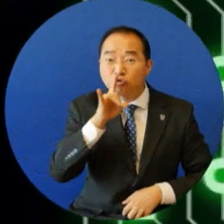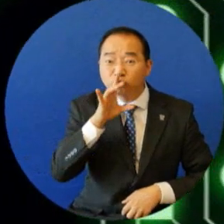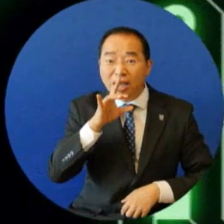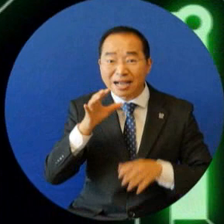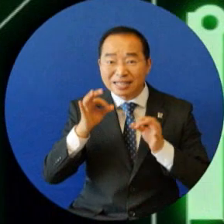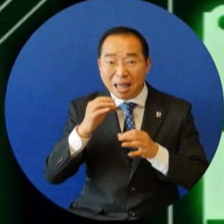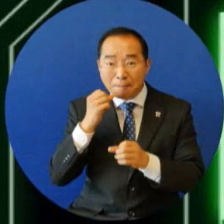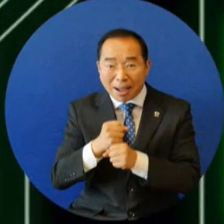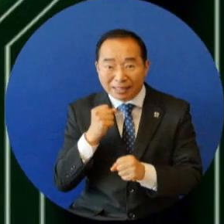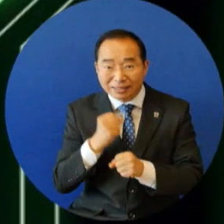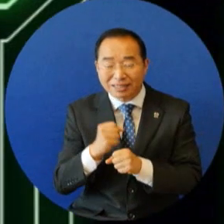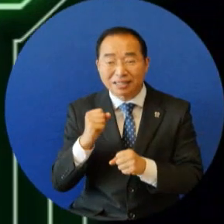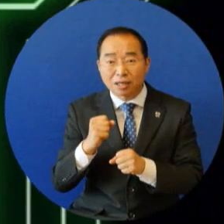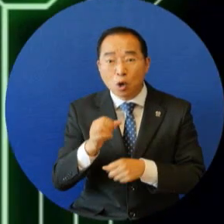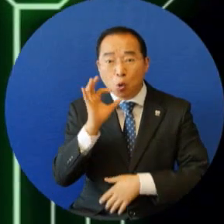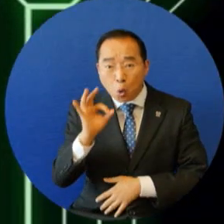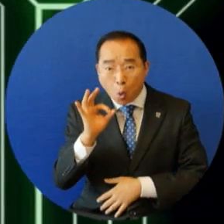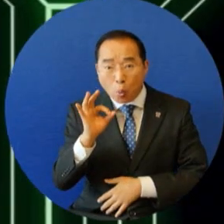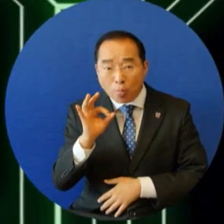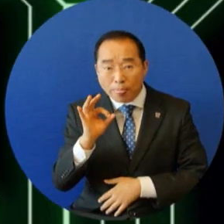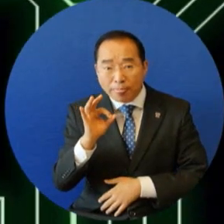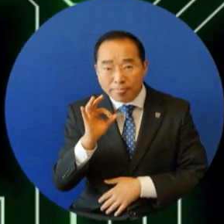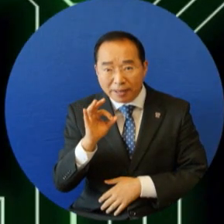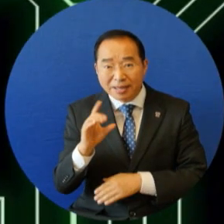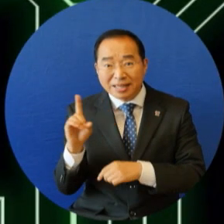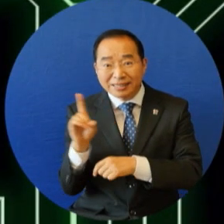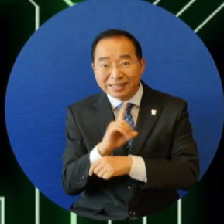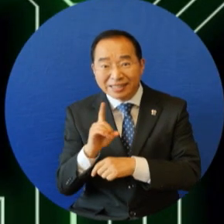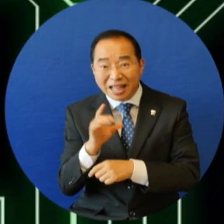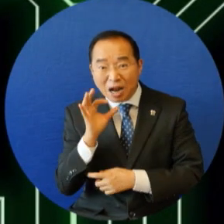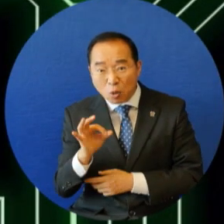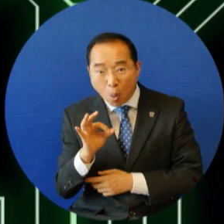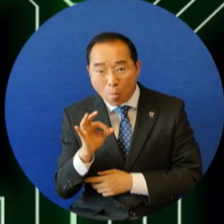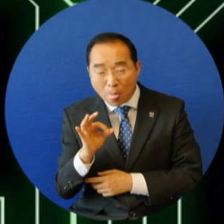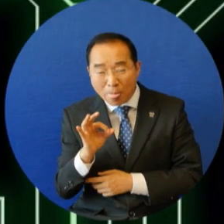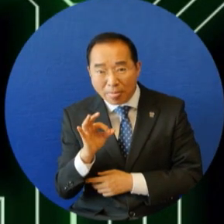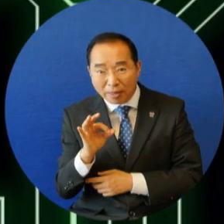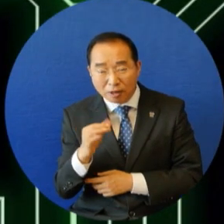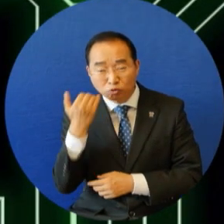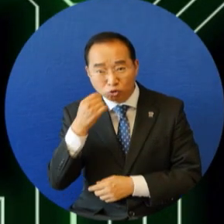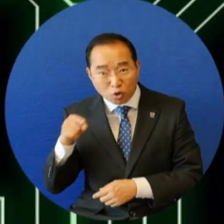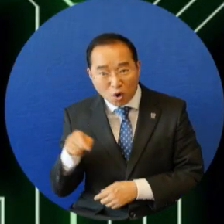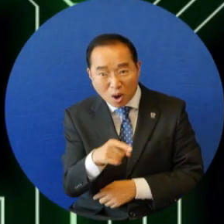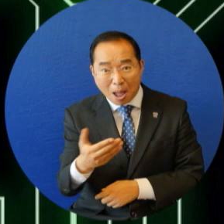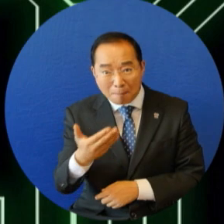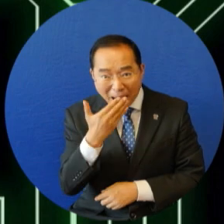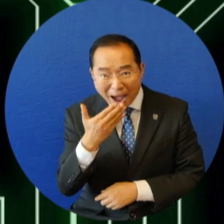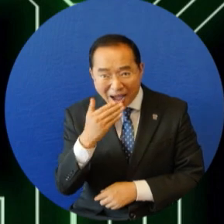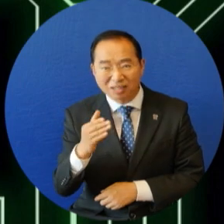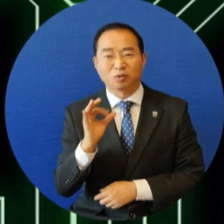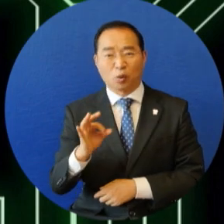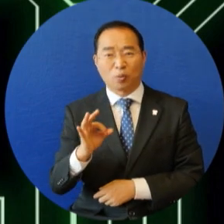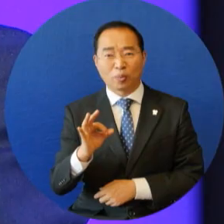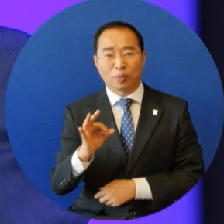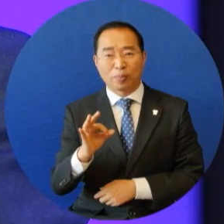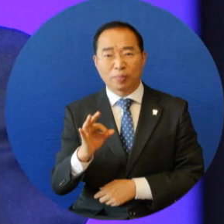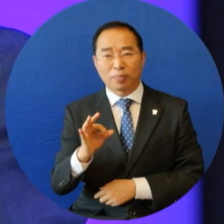추적 가능한 디지털 화폐입니다. 이거를 이원화 시스템으로 하자.